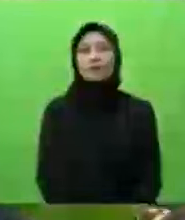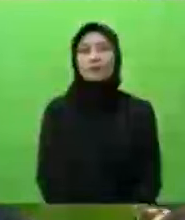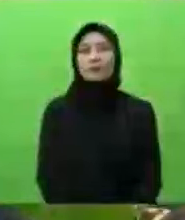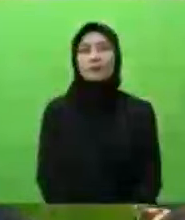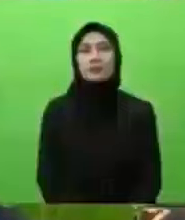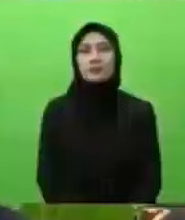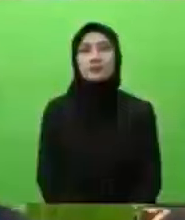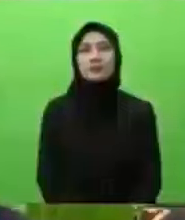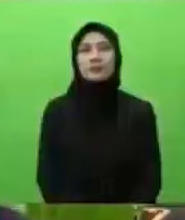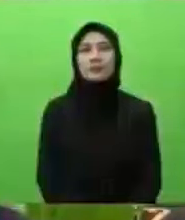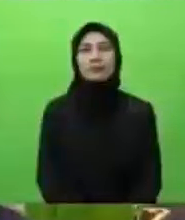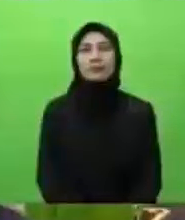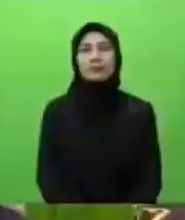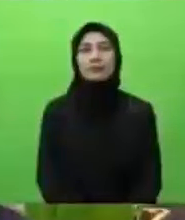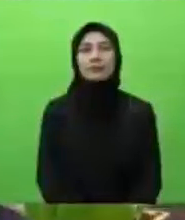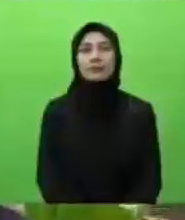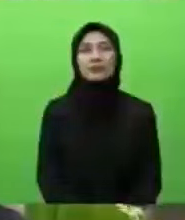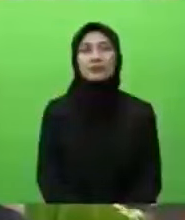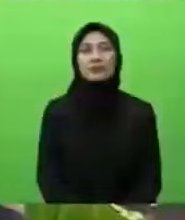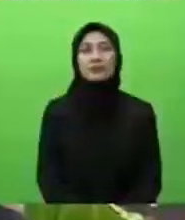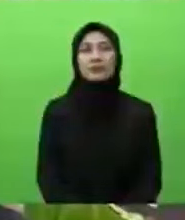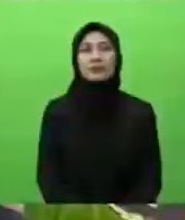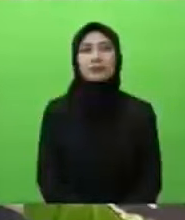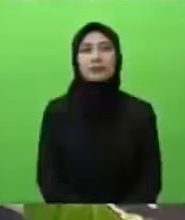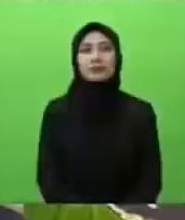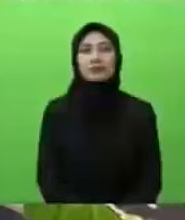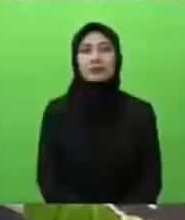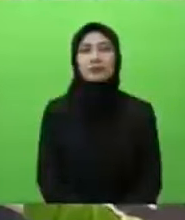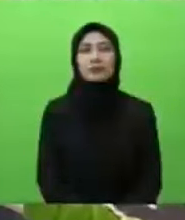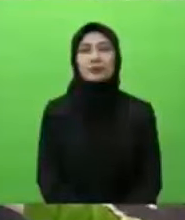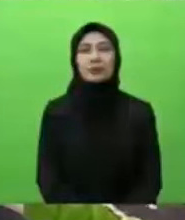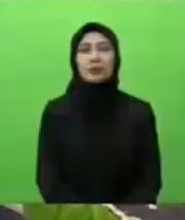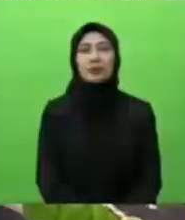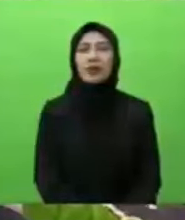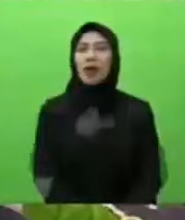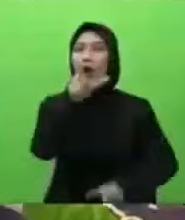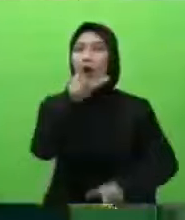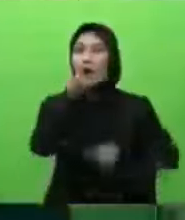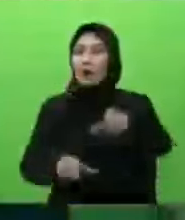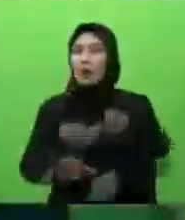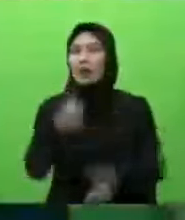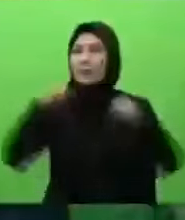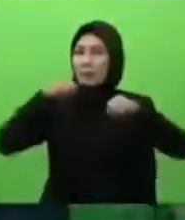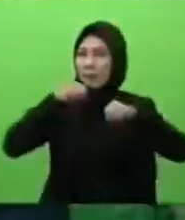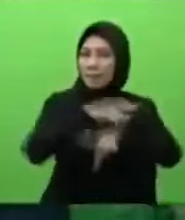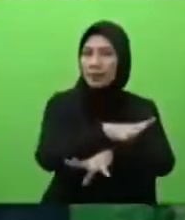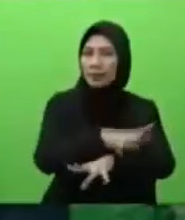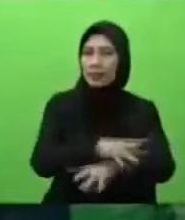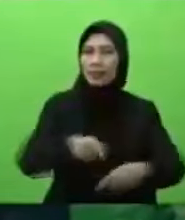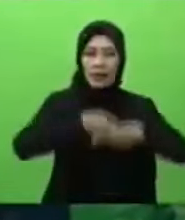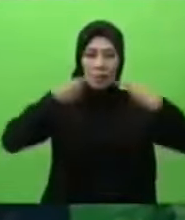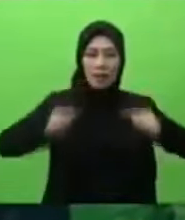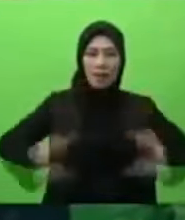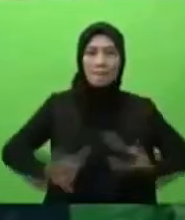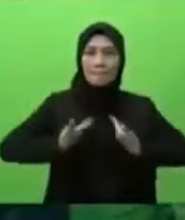Pancasila yakni menjadi para negarawan yang mempraktikkan nilai-nilai luhur Pancasila